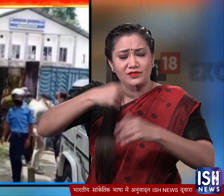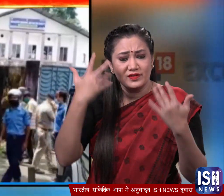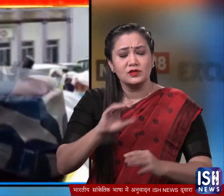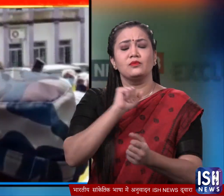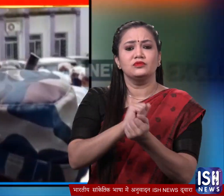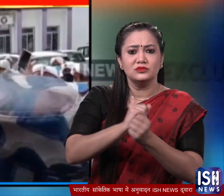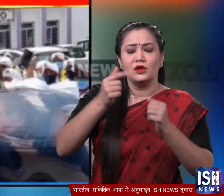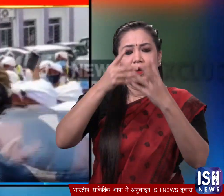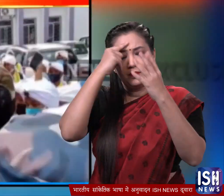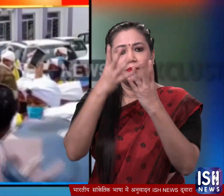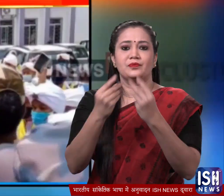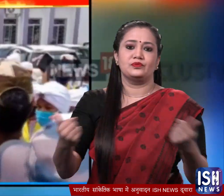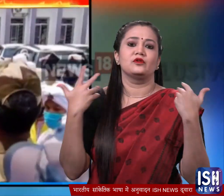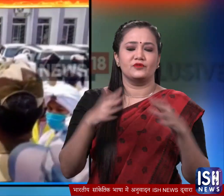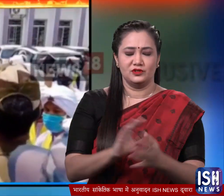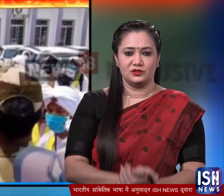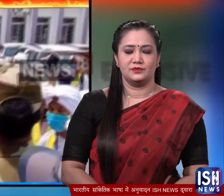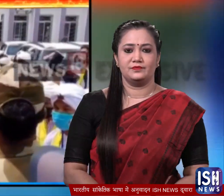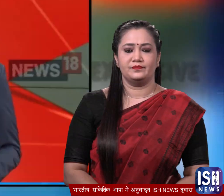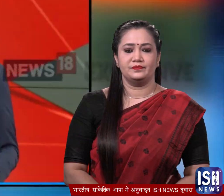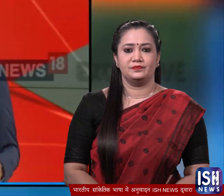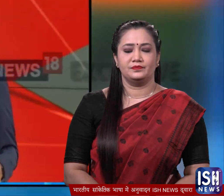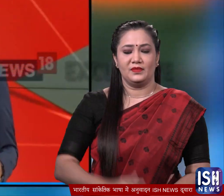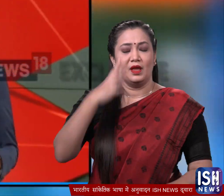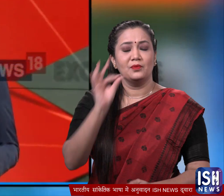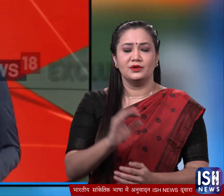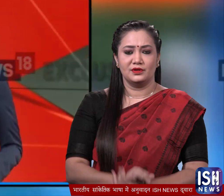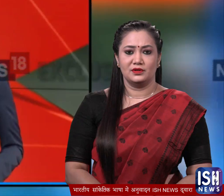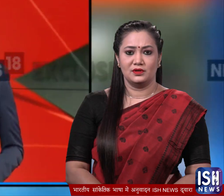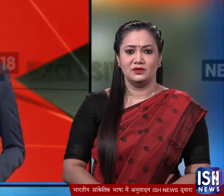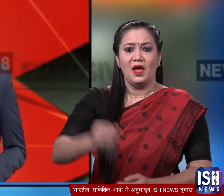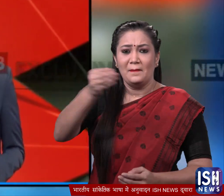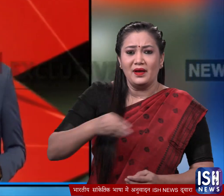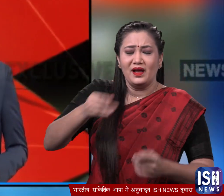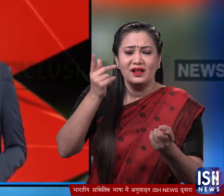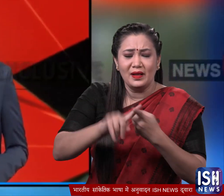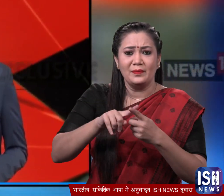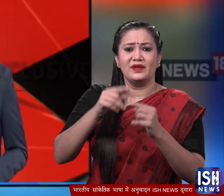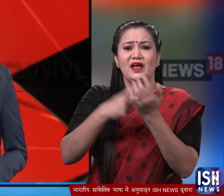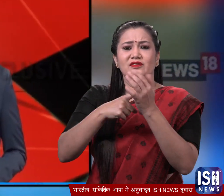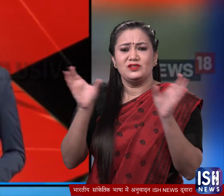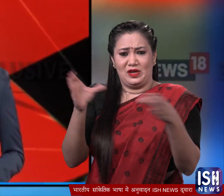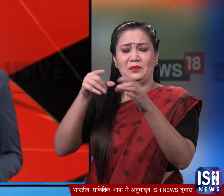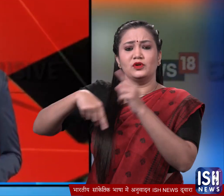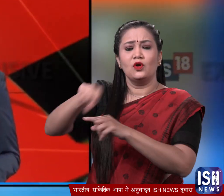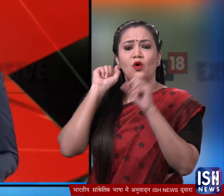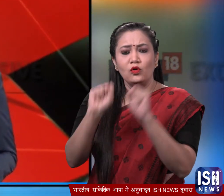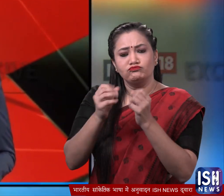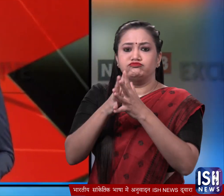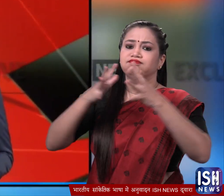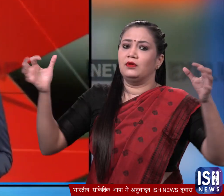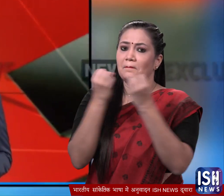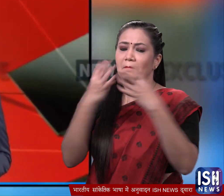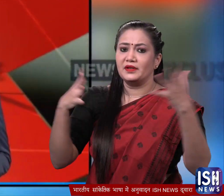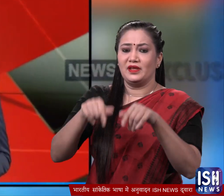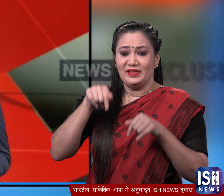किसी तरह इस पूरे हंगामे को शांत कराने में कामयाब रही। सौभाग्य की एक बात है कि उत्तर बंगाल में राजवंशी समुदाय के लोगों की अच्छी खासी आबादी है,